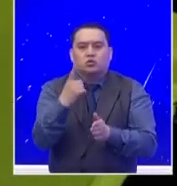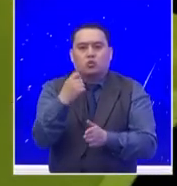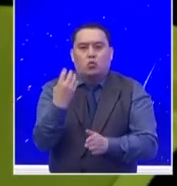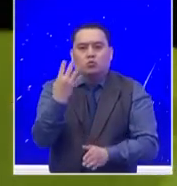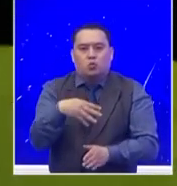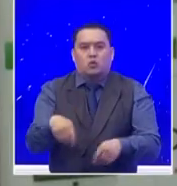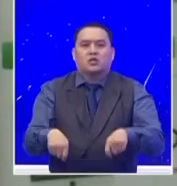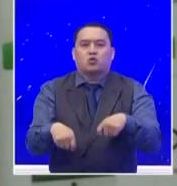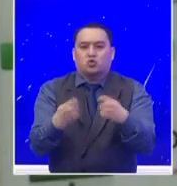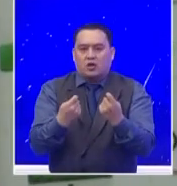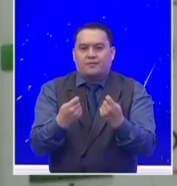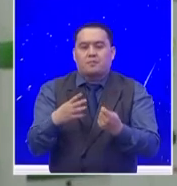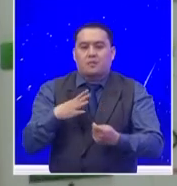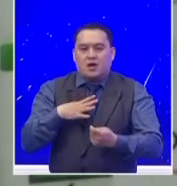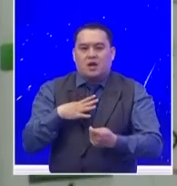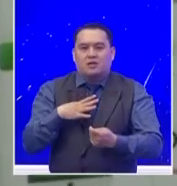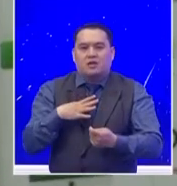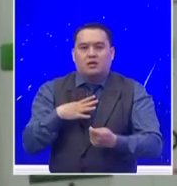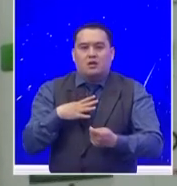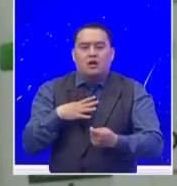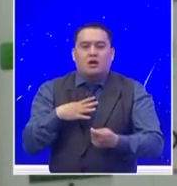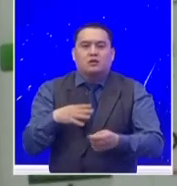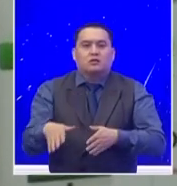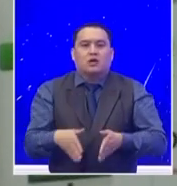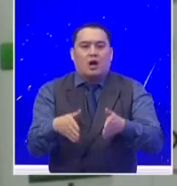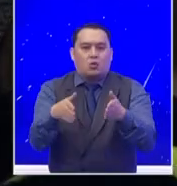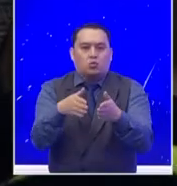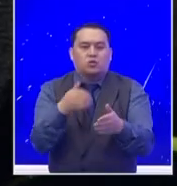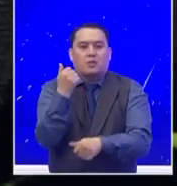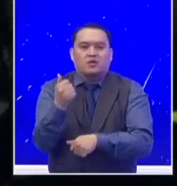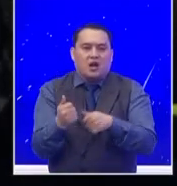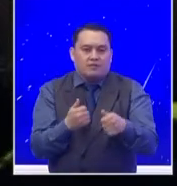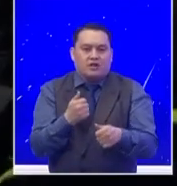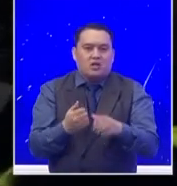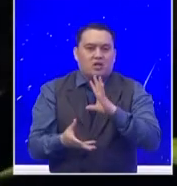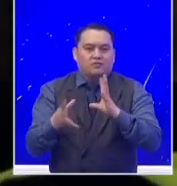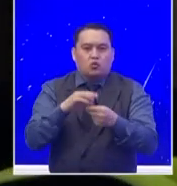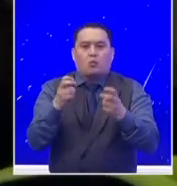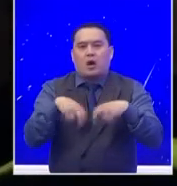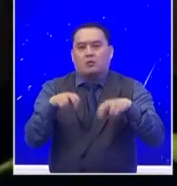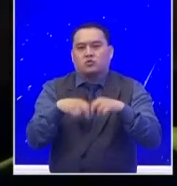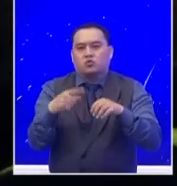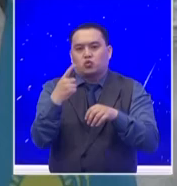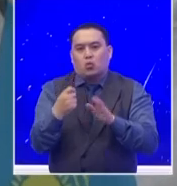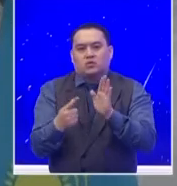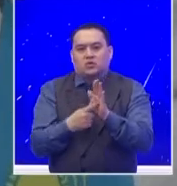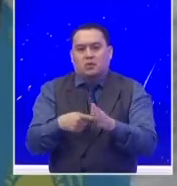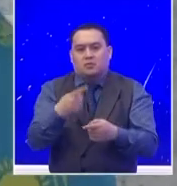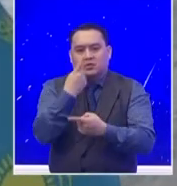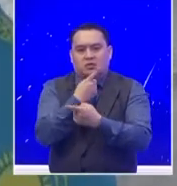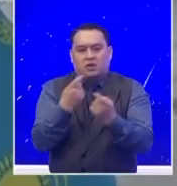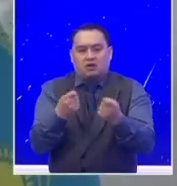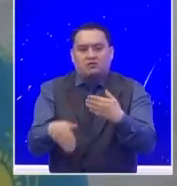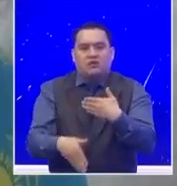140 нарушений, в том числе и по лабораторным испытаниям дорожно-строительных материалов. Итогом обследования стало 107 уведомлений заказчикам